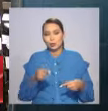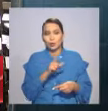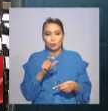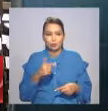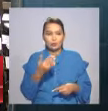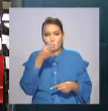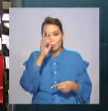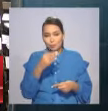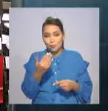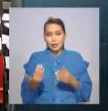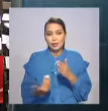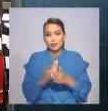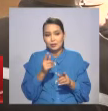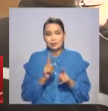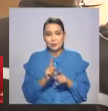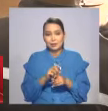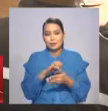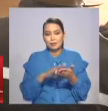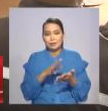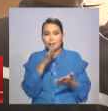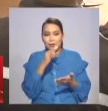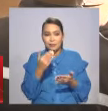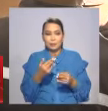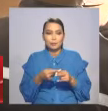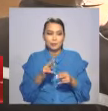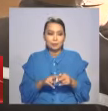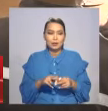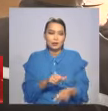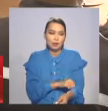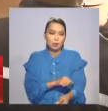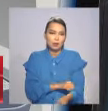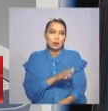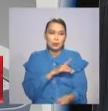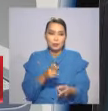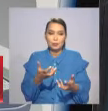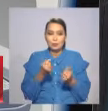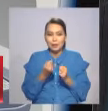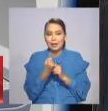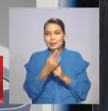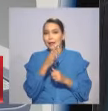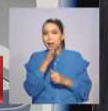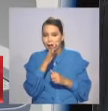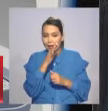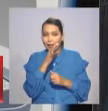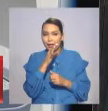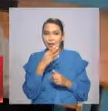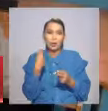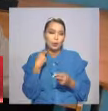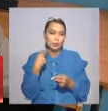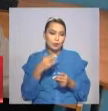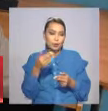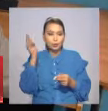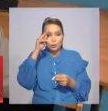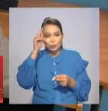Богдана Иванова осудили в 19 лет за распространение наркотиков. Он получил 11 лет колонии. На воле парень